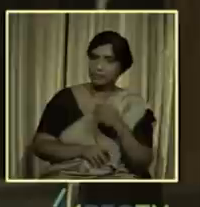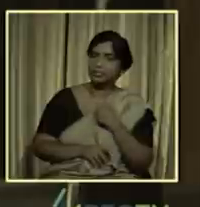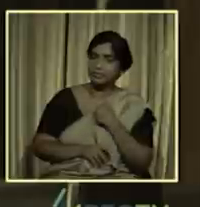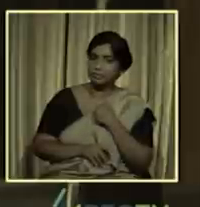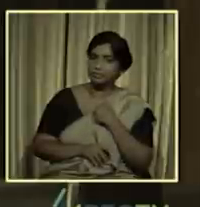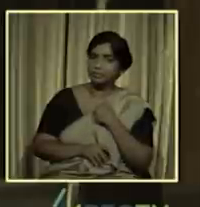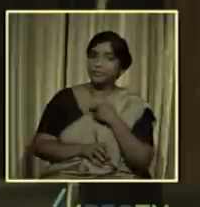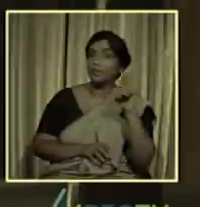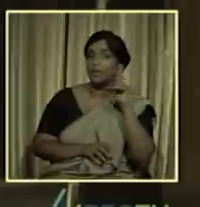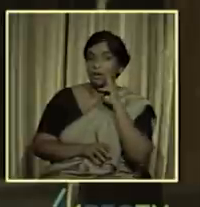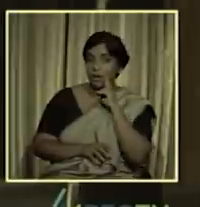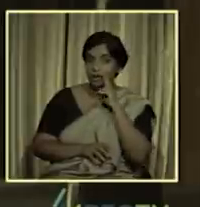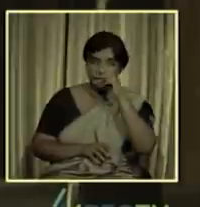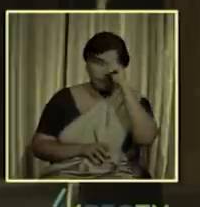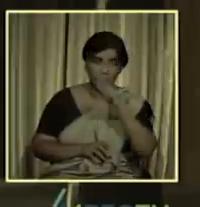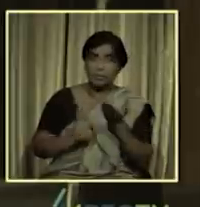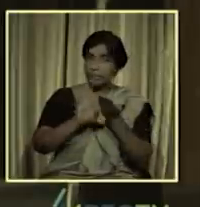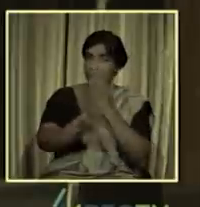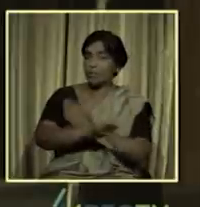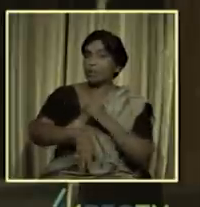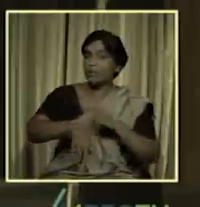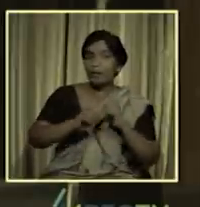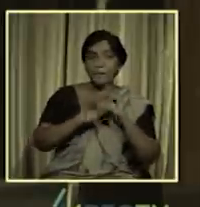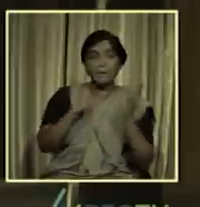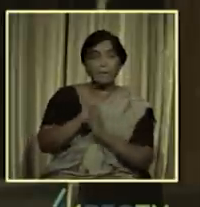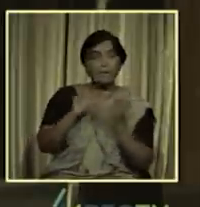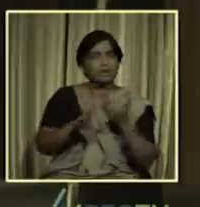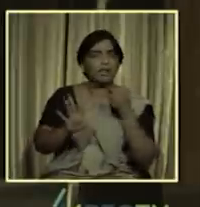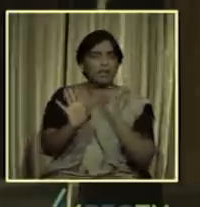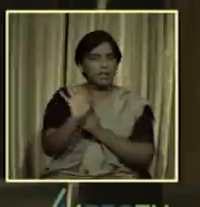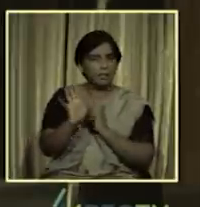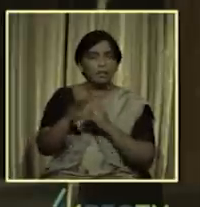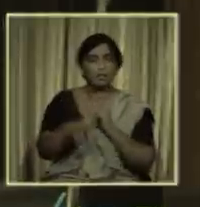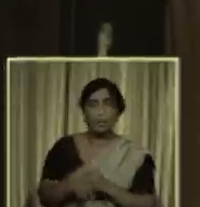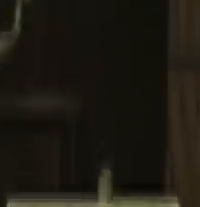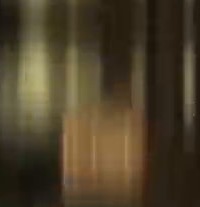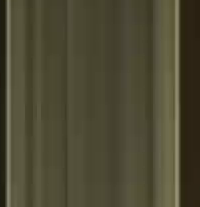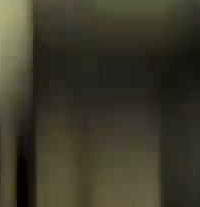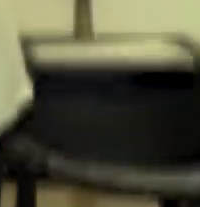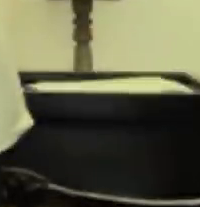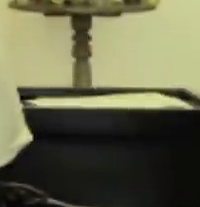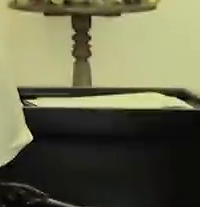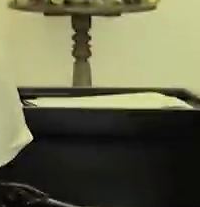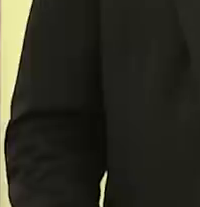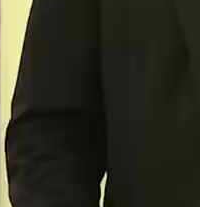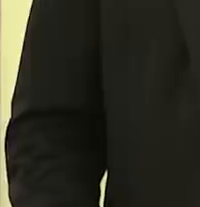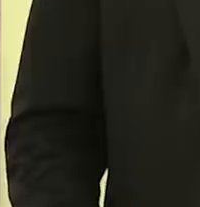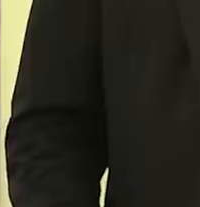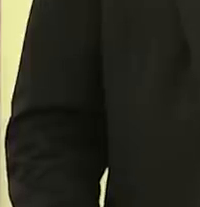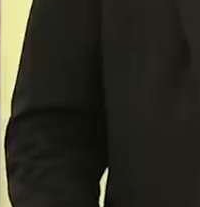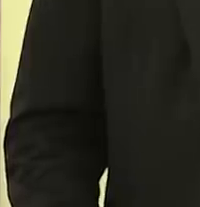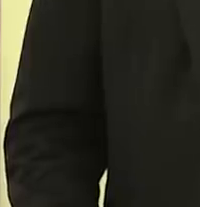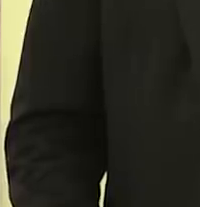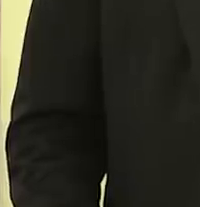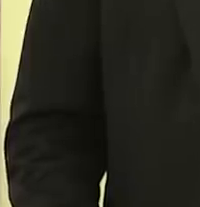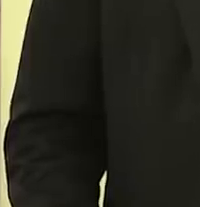ගත්ත මේ රනිල් වික්‍රමසිංහ මහත්තයා පහුගිය කාලයේදී අගමැති වෙලා හිටපු හැම අවස්ථාවකම හොඳ විදියකට නම් නෙවෙයි ගෙදර ගිහිල්ලා තියෙන්නේ. මේ අද මැති ඇමතිකම්